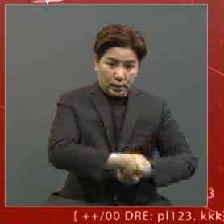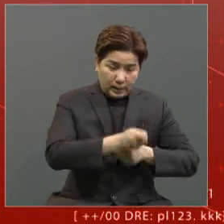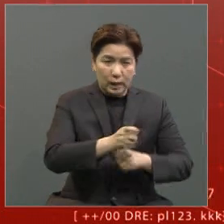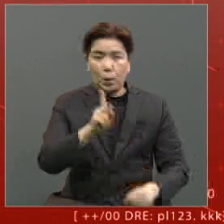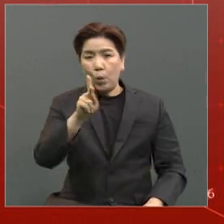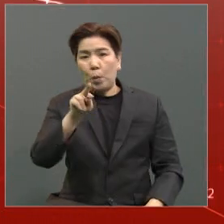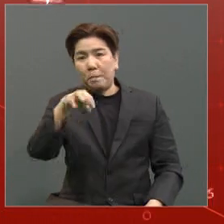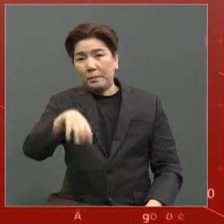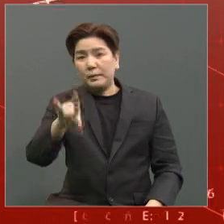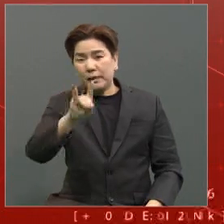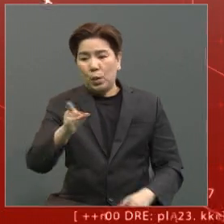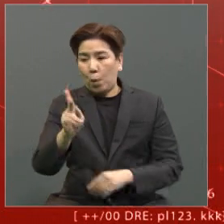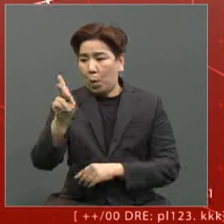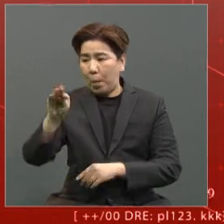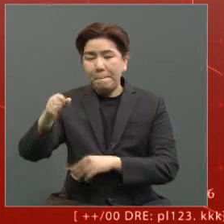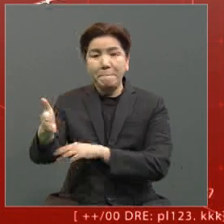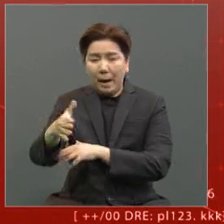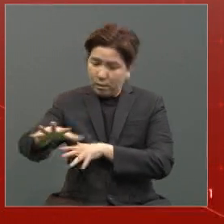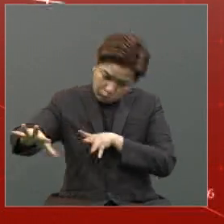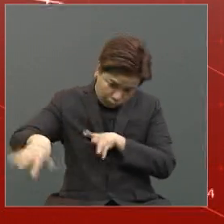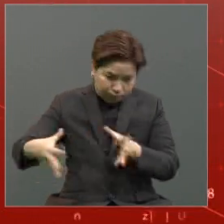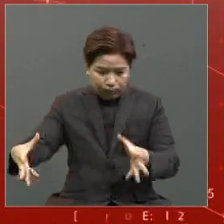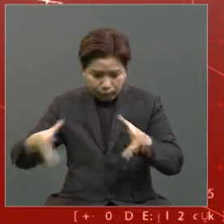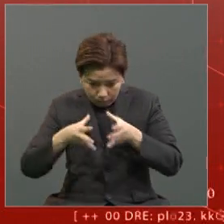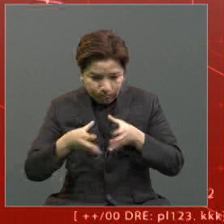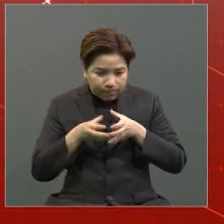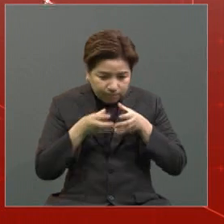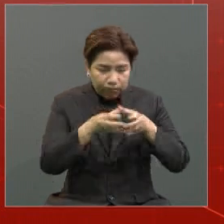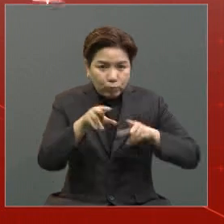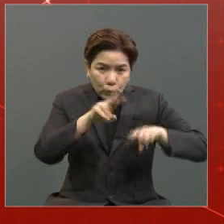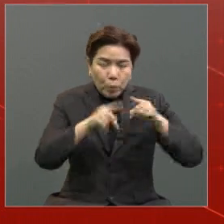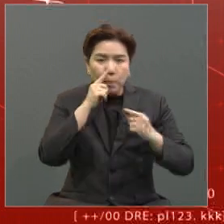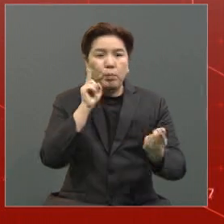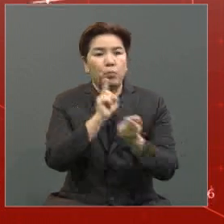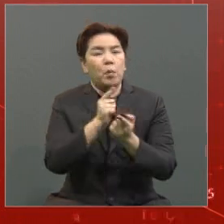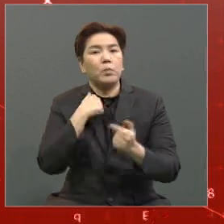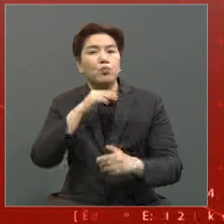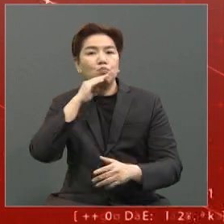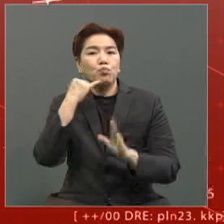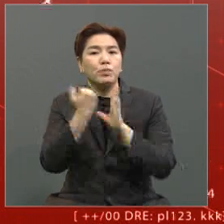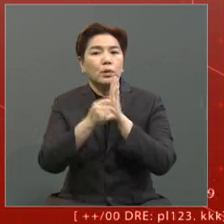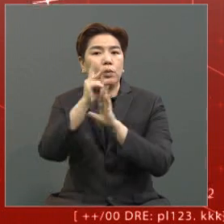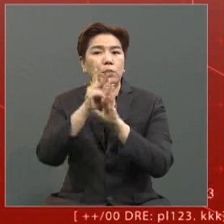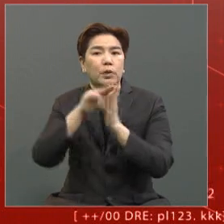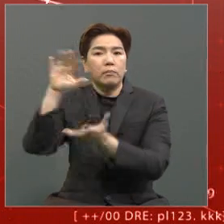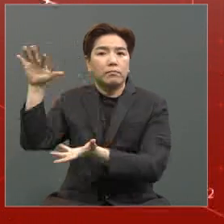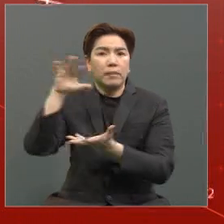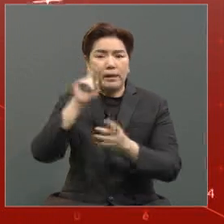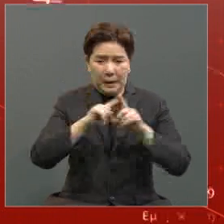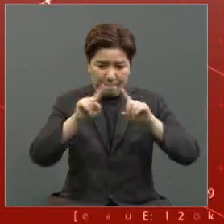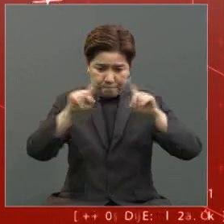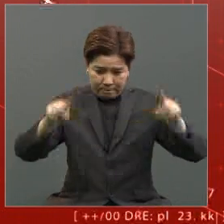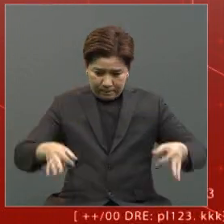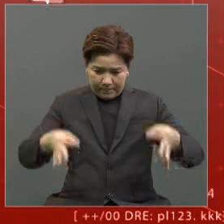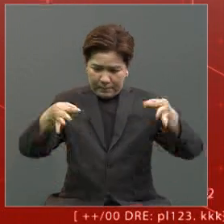กรมปสุสัตว์แม้แต่กรมประมงอ่ะเกี่ยวกับปลาก็ยังต้องร่วมด้วยเลยเพราะที่ผ่านมาก็ไปเจอว่านำเข้าหมูเถื่อนมาแต่ใช้ใบสำแดงว่าเป็น